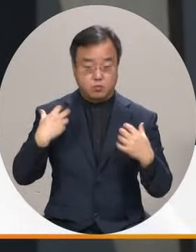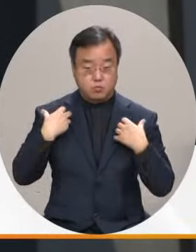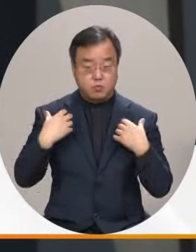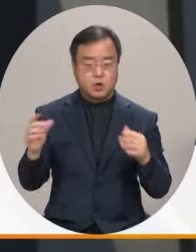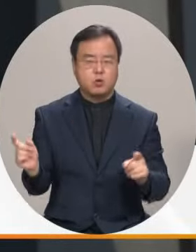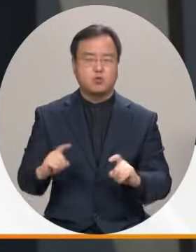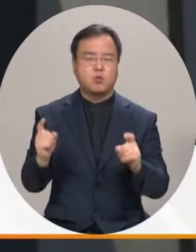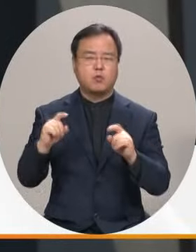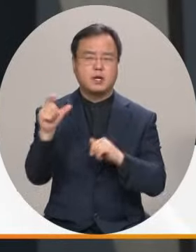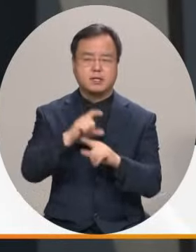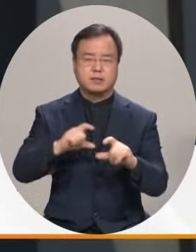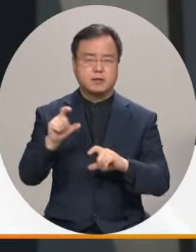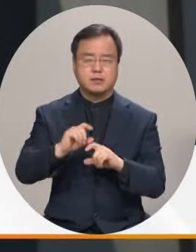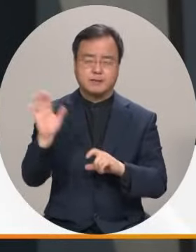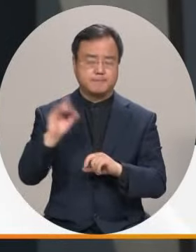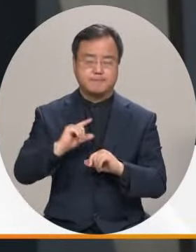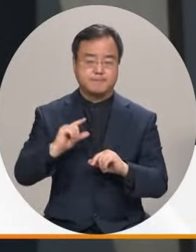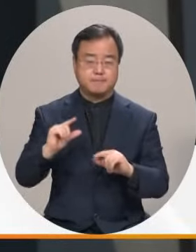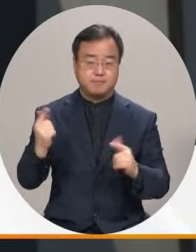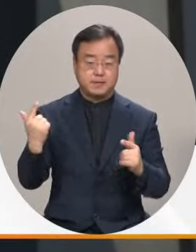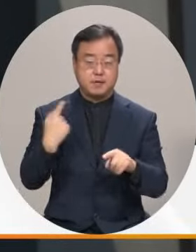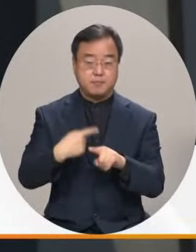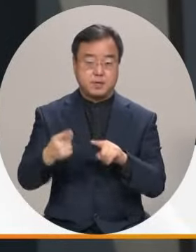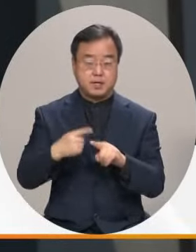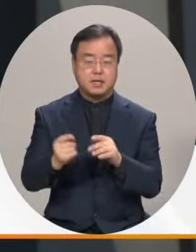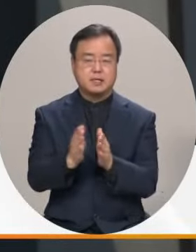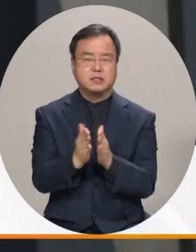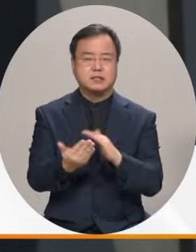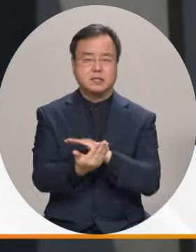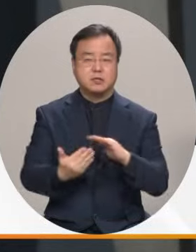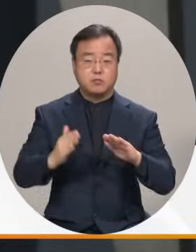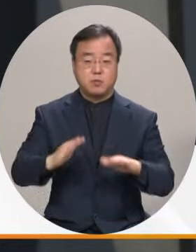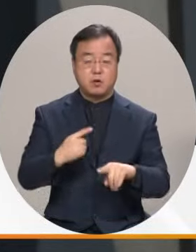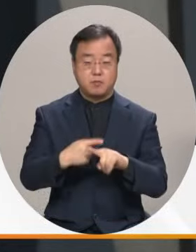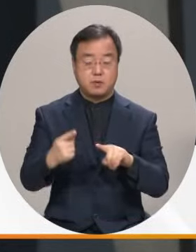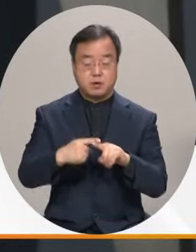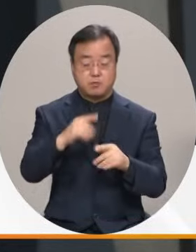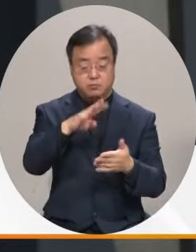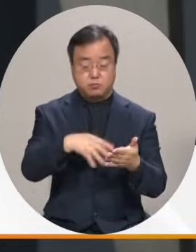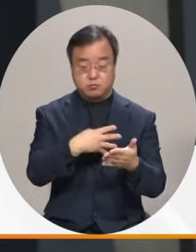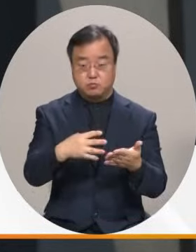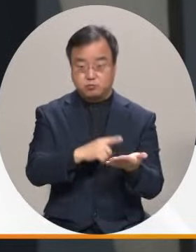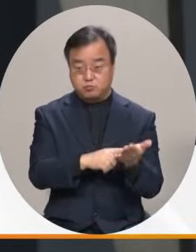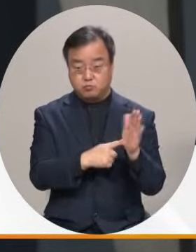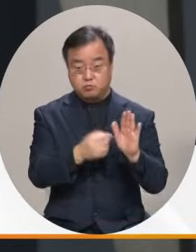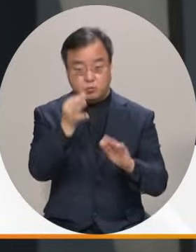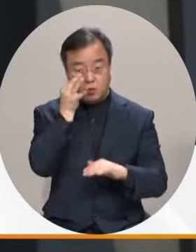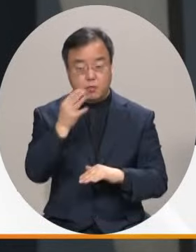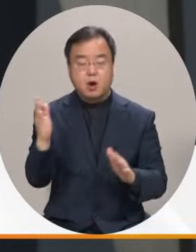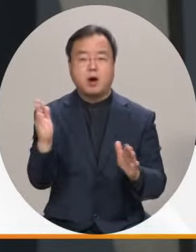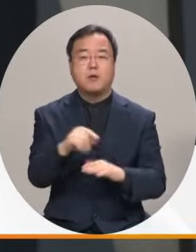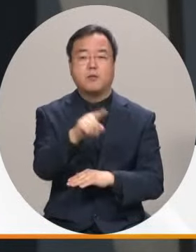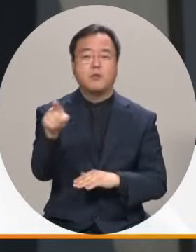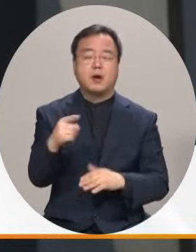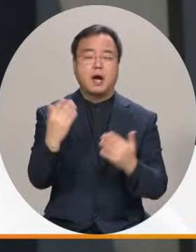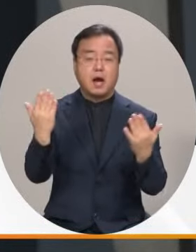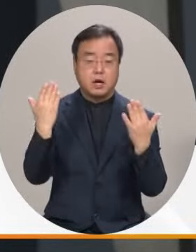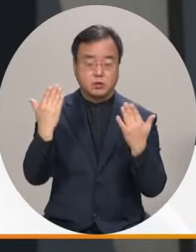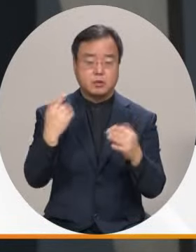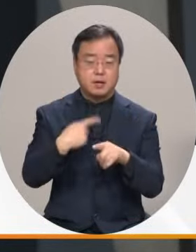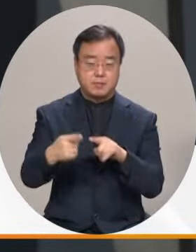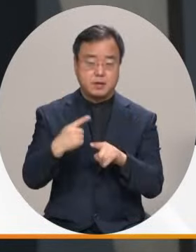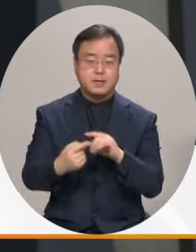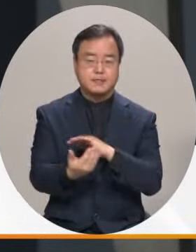반복되지 않도록 평가가 시작되기 전인 올해 평가 지표들을 공개해서 학교들이 평가에 대비할 수 있도록 할